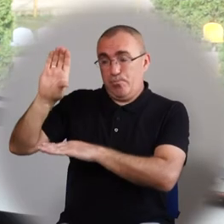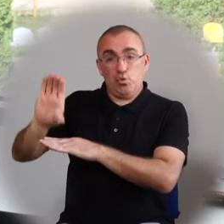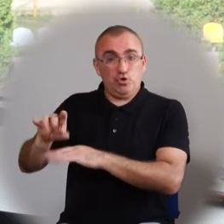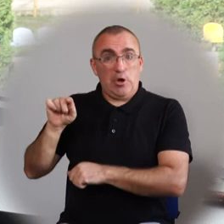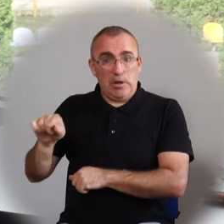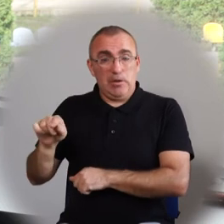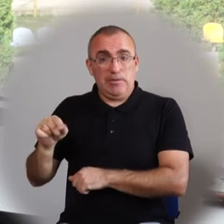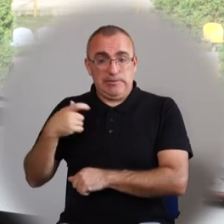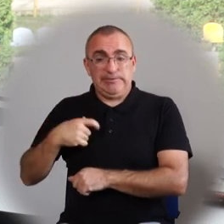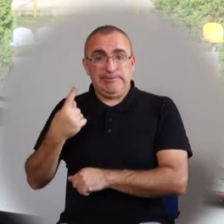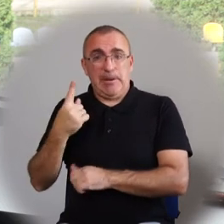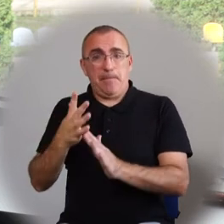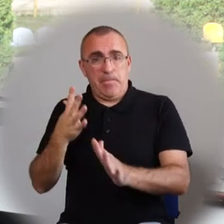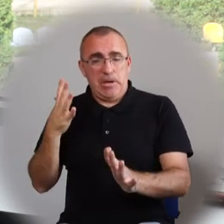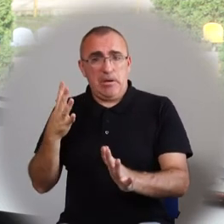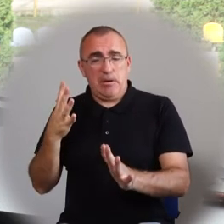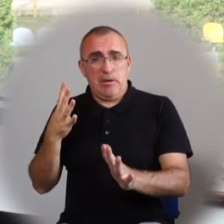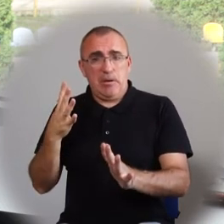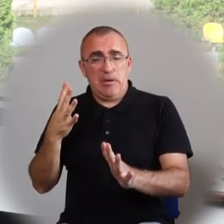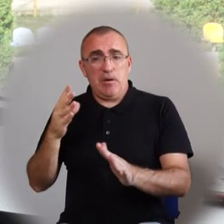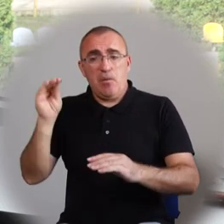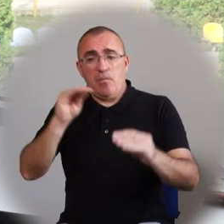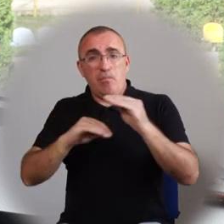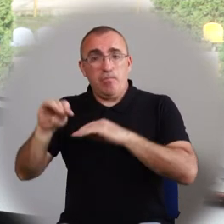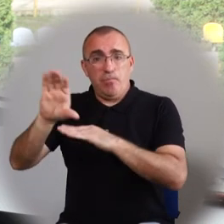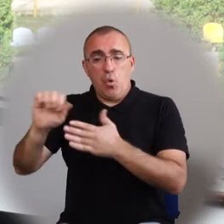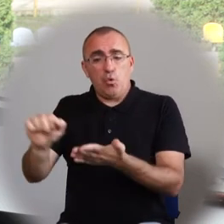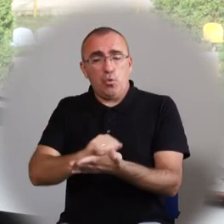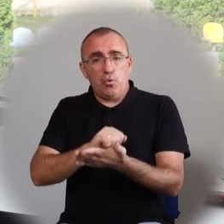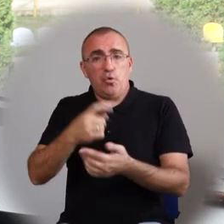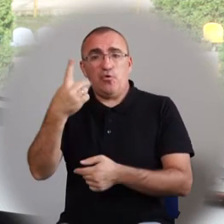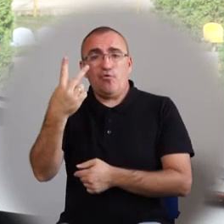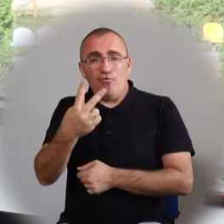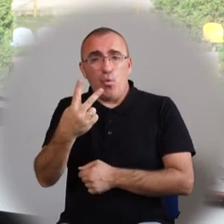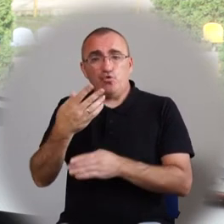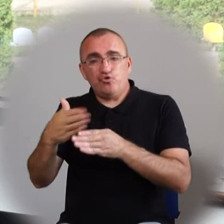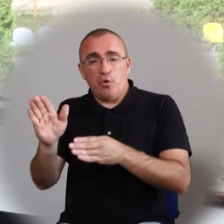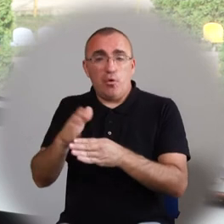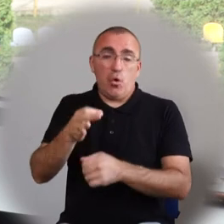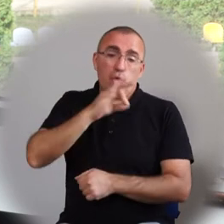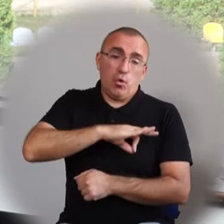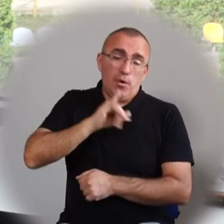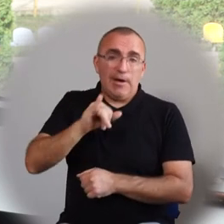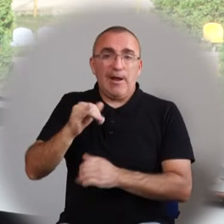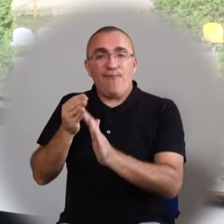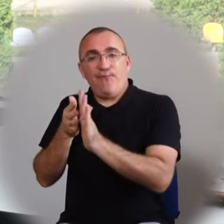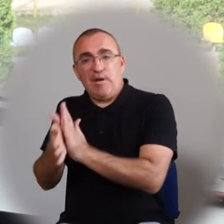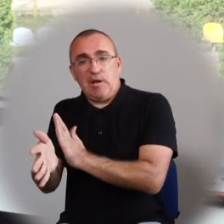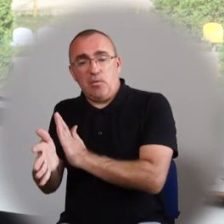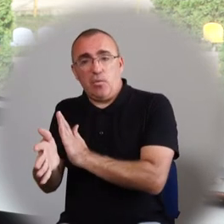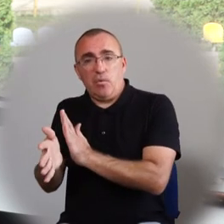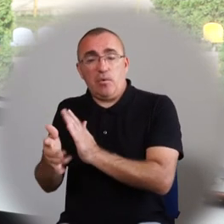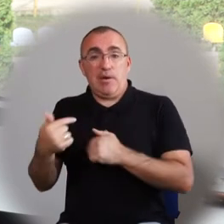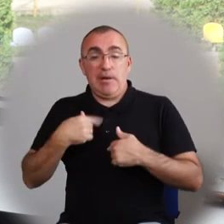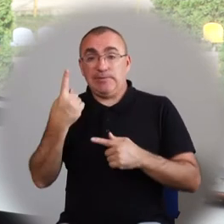як будучи бюджетником насамперед, а бюджет складається документ із двох частин – дохідної